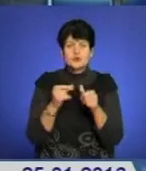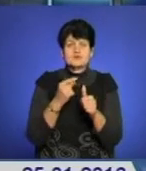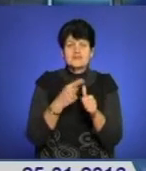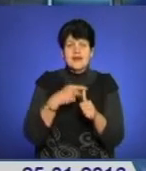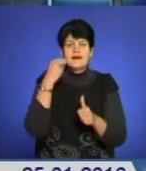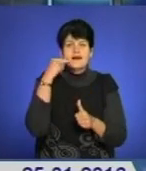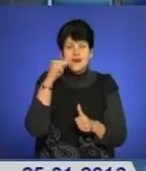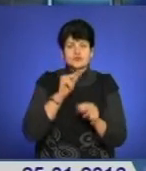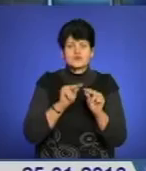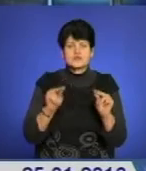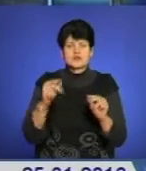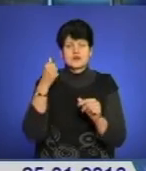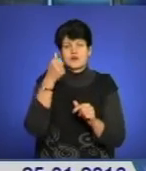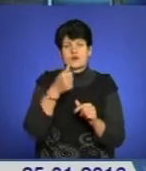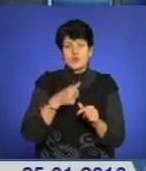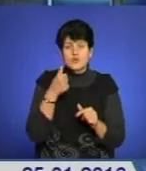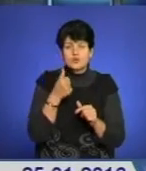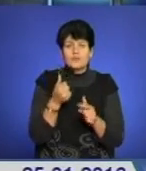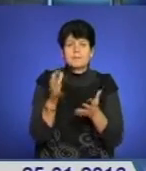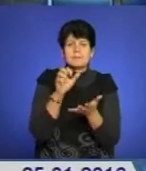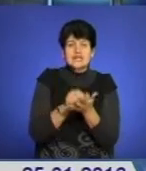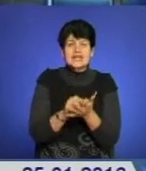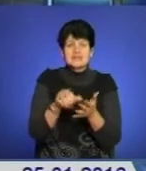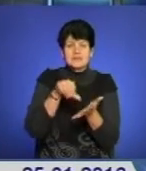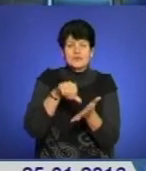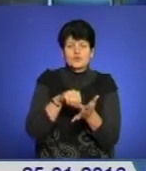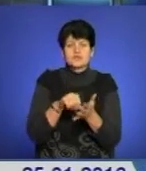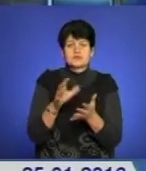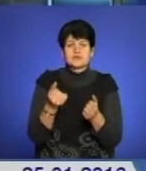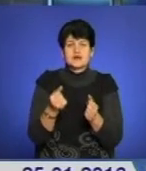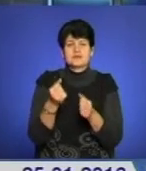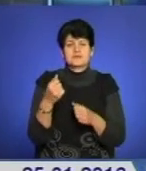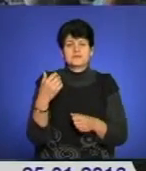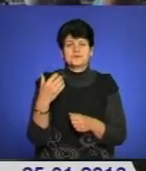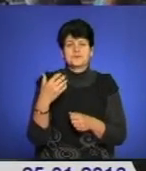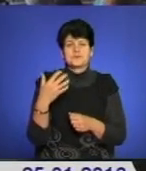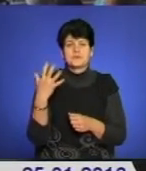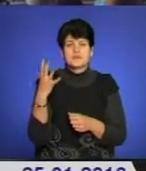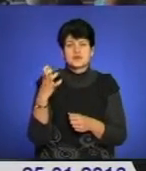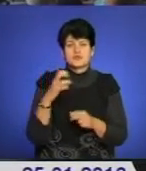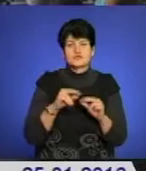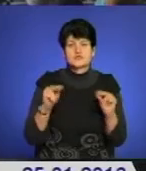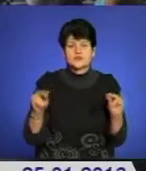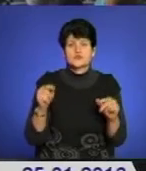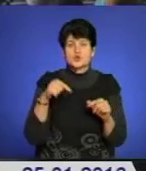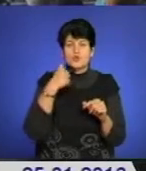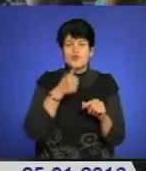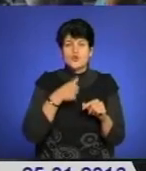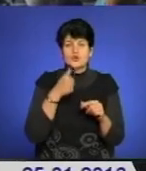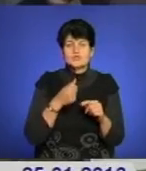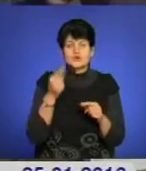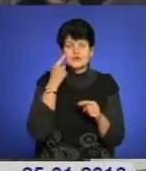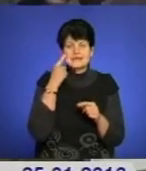кращого педагога в області у відбіркових турах взяли участь понад 500 учителів. Цього року оцінюють